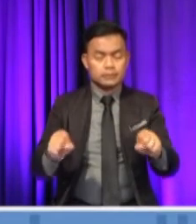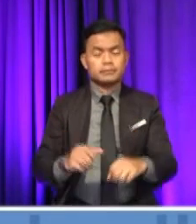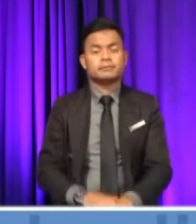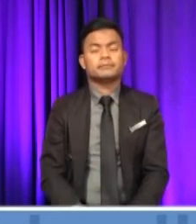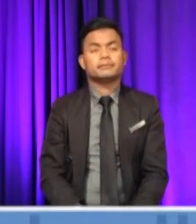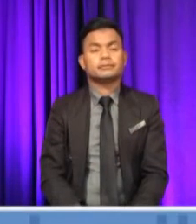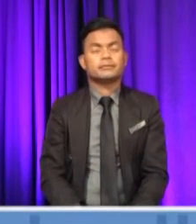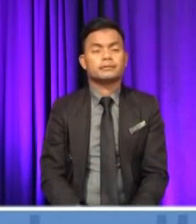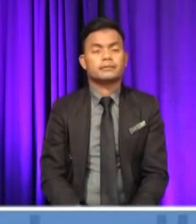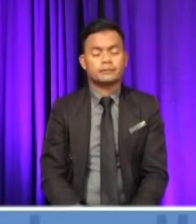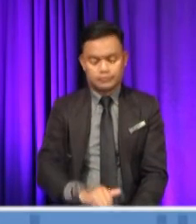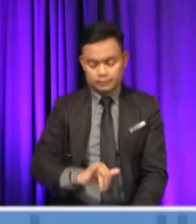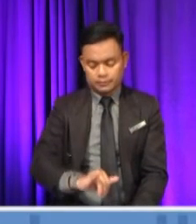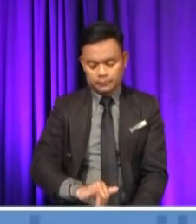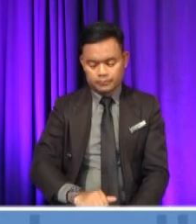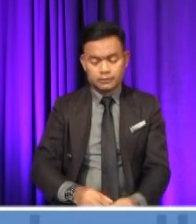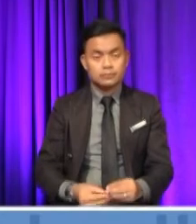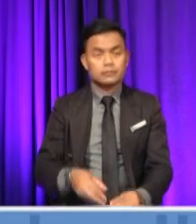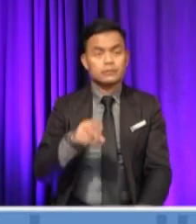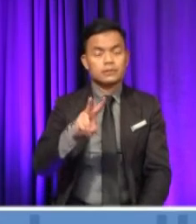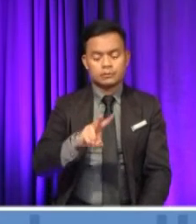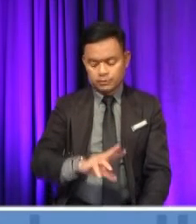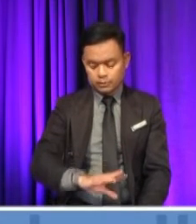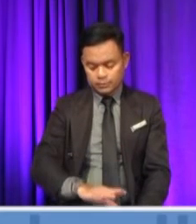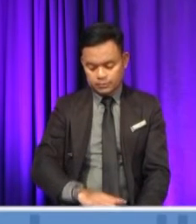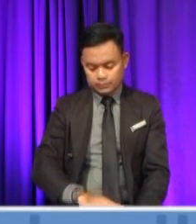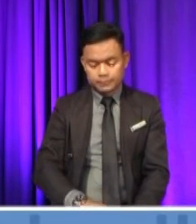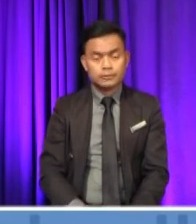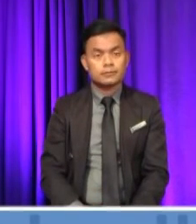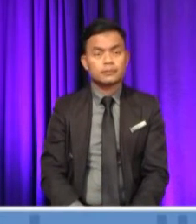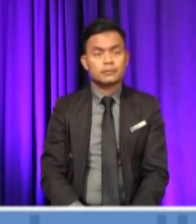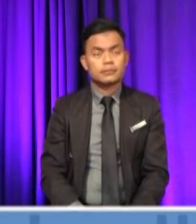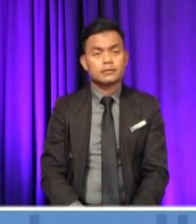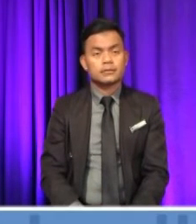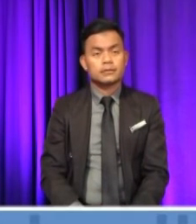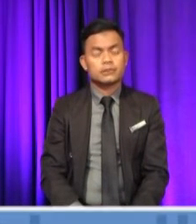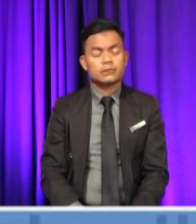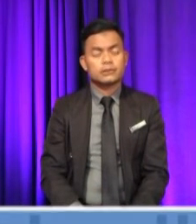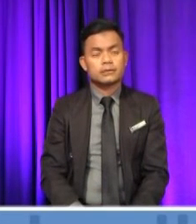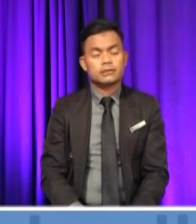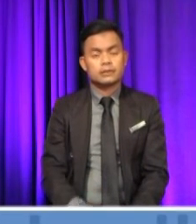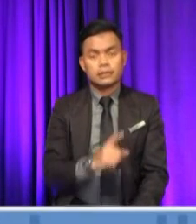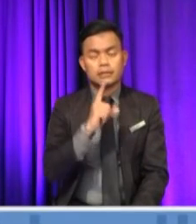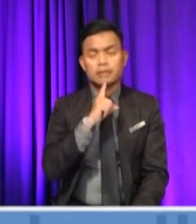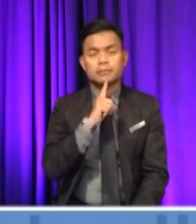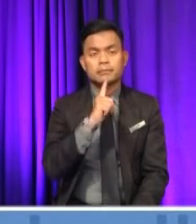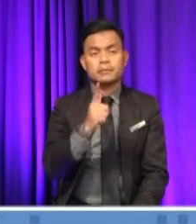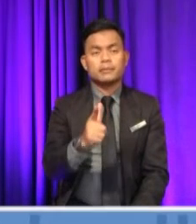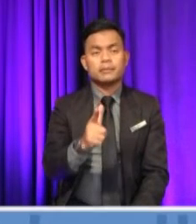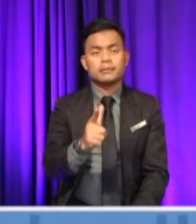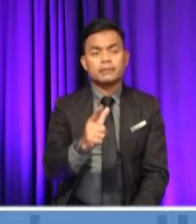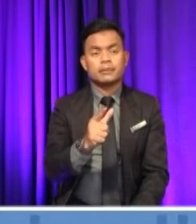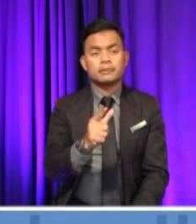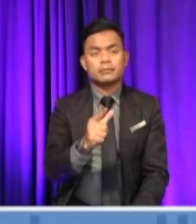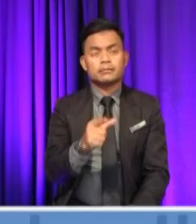Khairi Farhat. Yang kedua, pengering. Untuk pengetahuan pula dia serap lembapan daripada udara yang